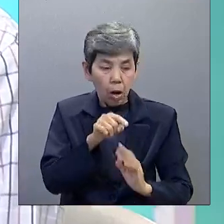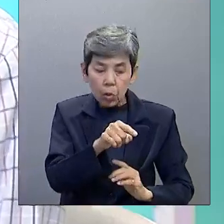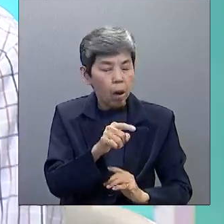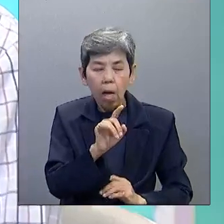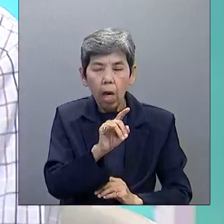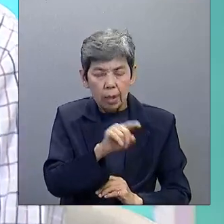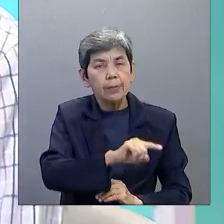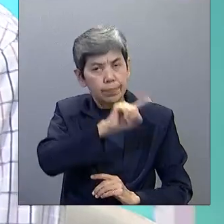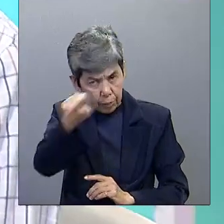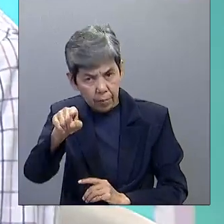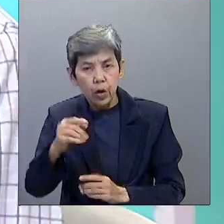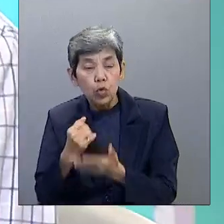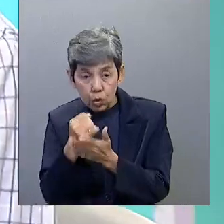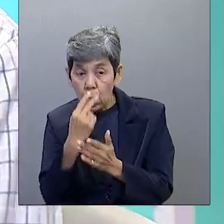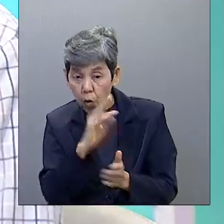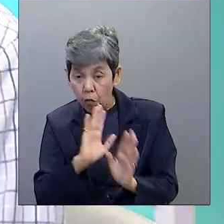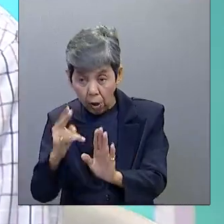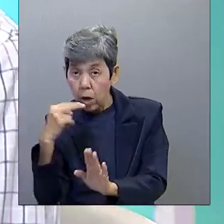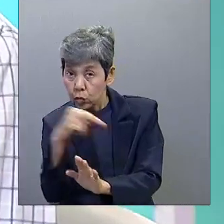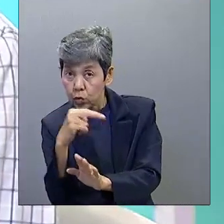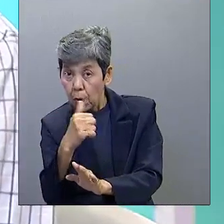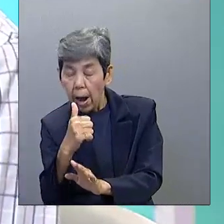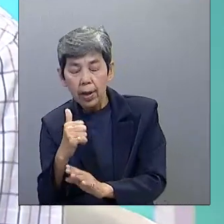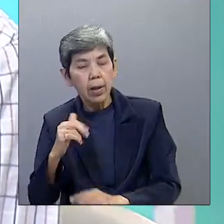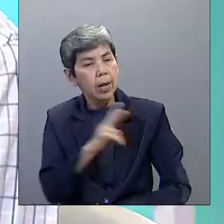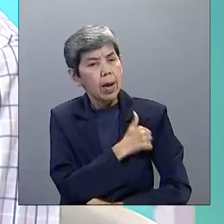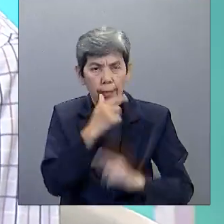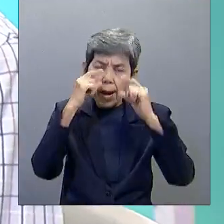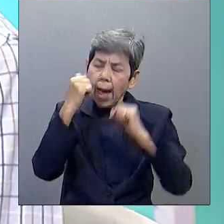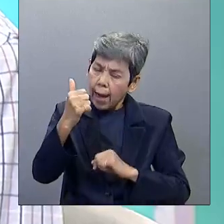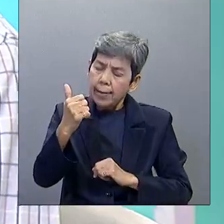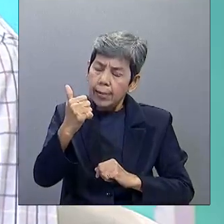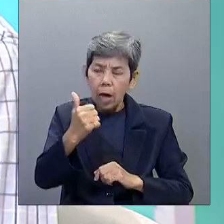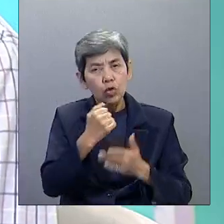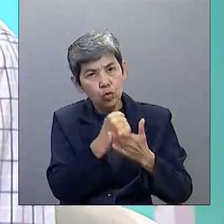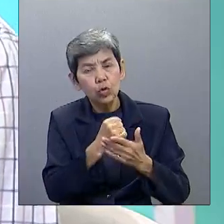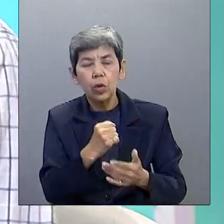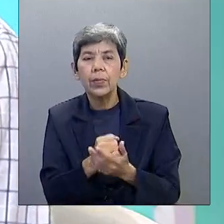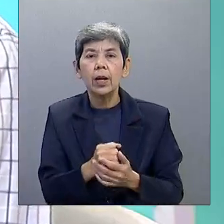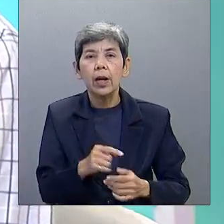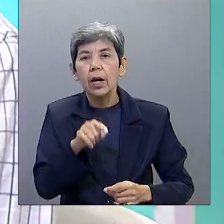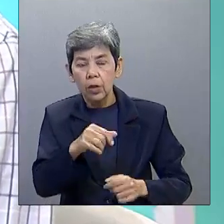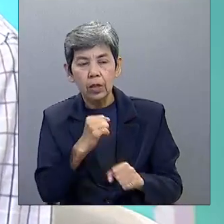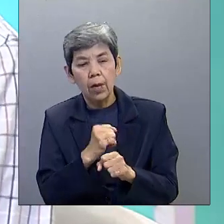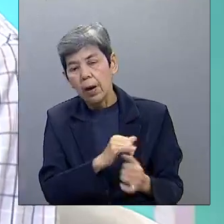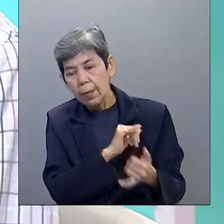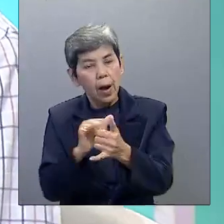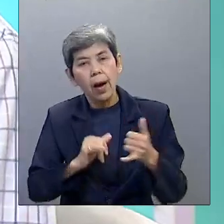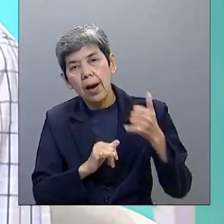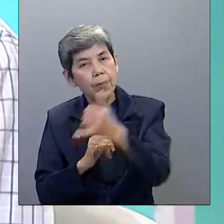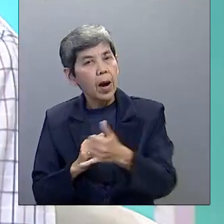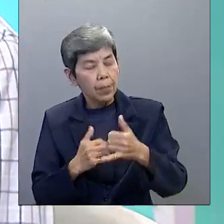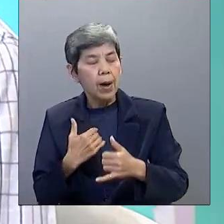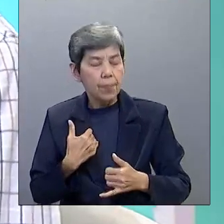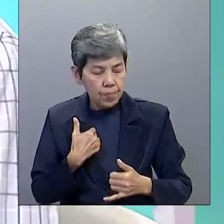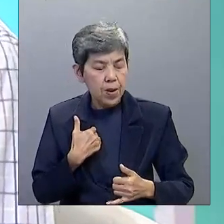ดีขอให้พี่ช่วยดูต่อได้ไหมครับอะไรเงี้ยครับพี่พยาบาลที่นั่นก็น่ารักมากก็เราก็ส่งไปให้รักษาตรงนั้นนะครับอันนี้ก็มีเค